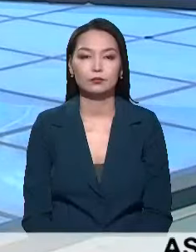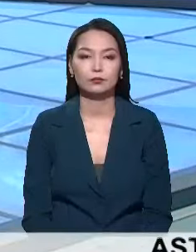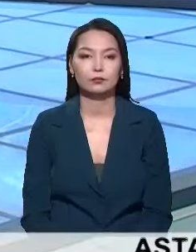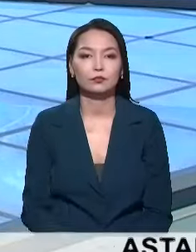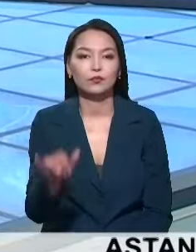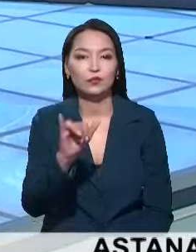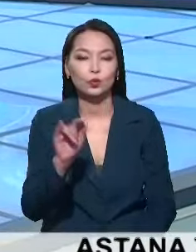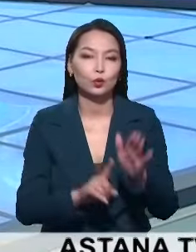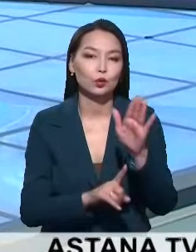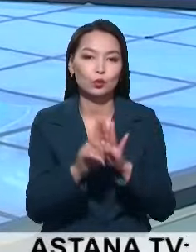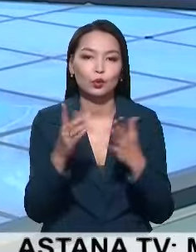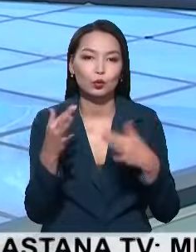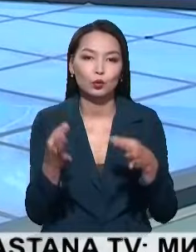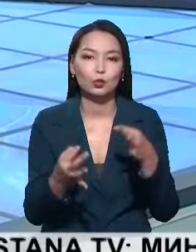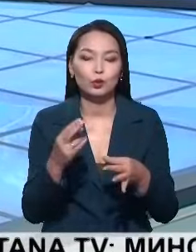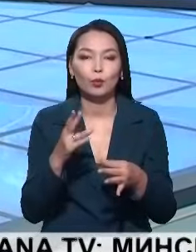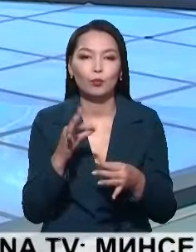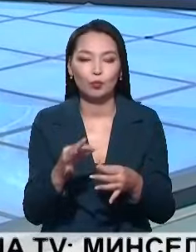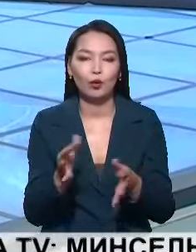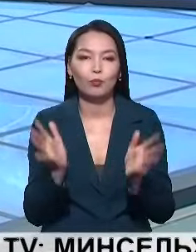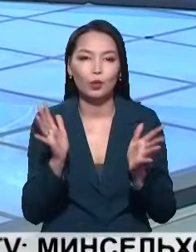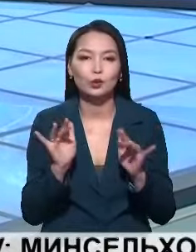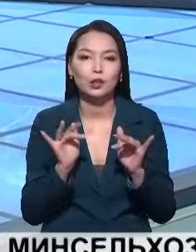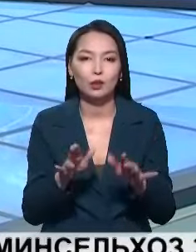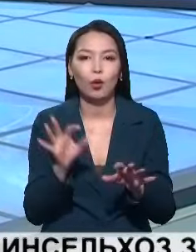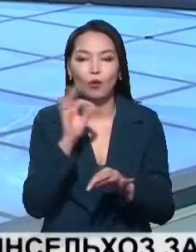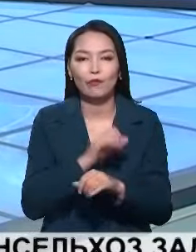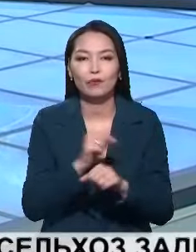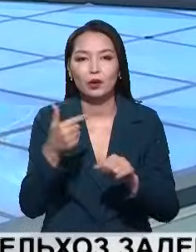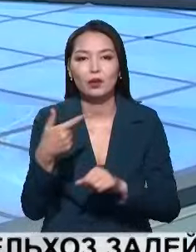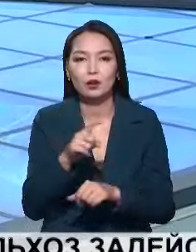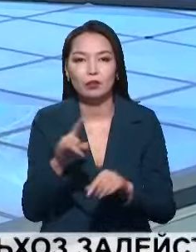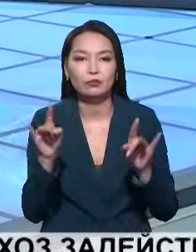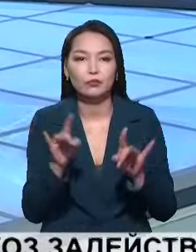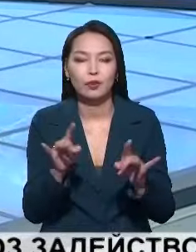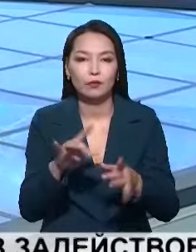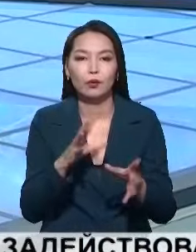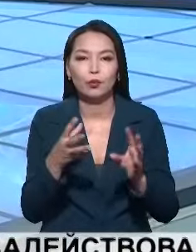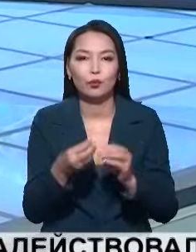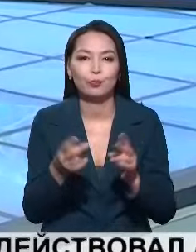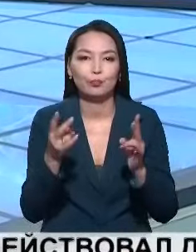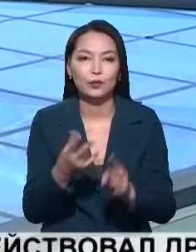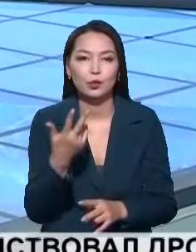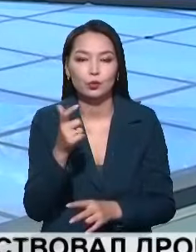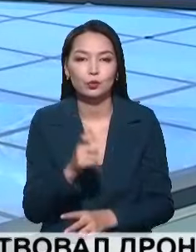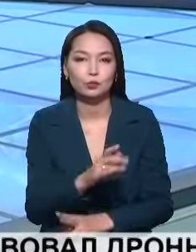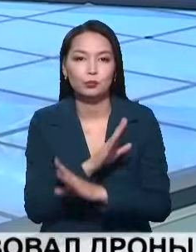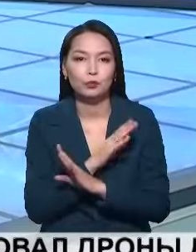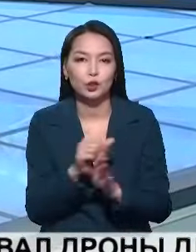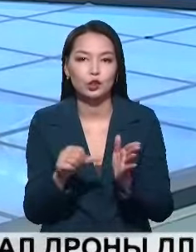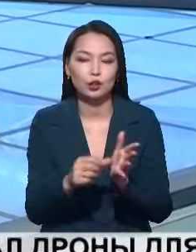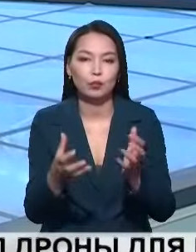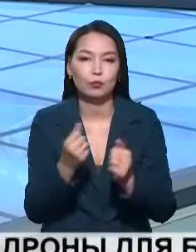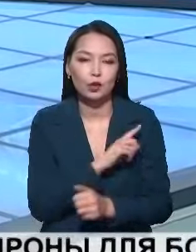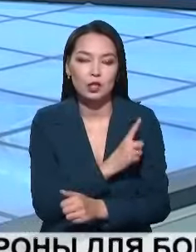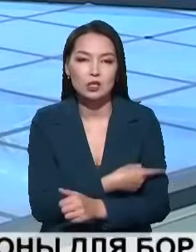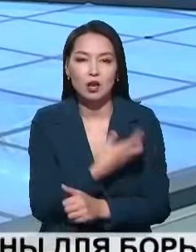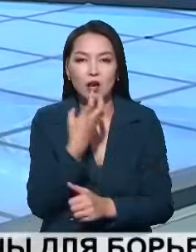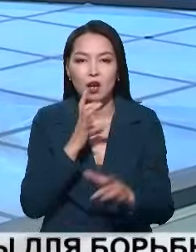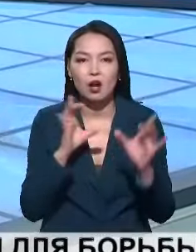В Уральске начался суд по резонансному делу о взрыве газа в кафе. В результате трагедии трое погибли, шестеро получили сильные ожоги. На